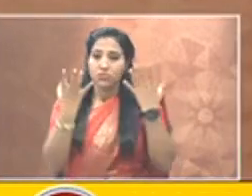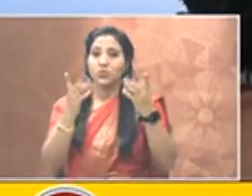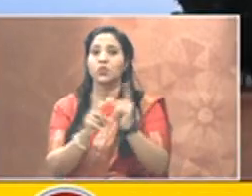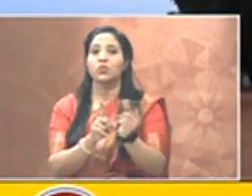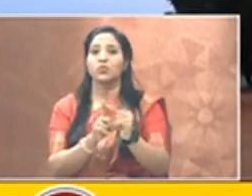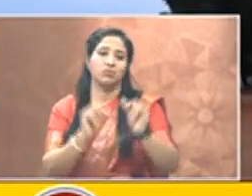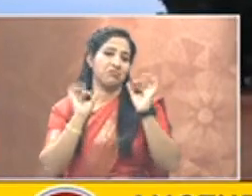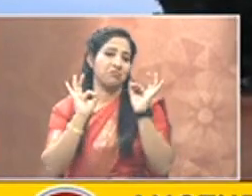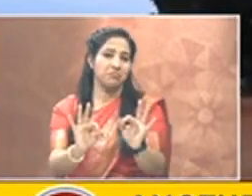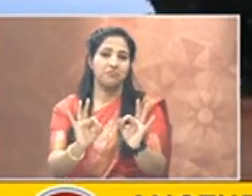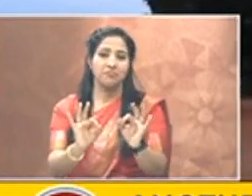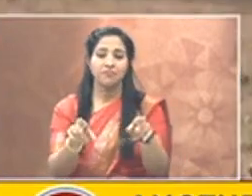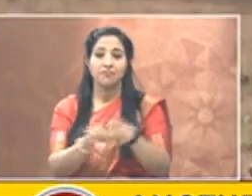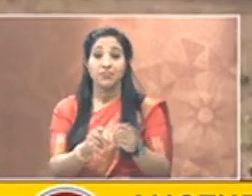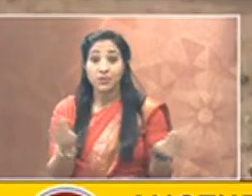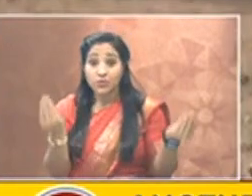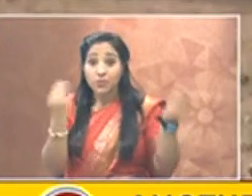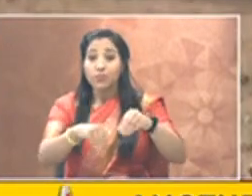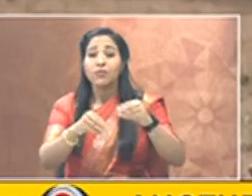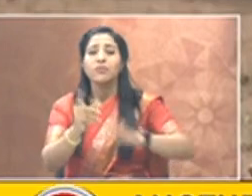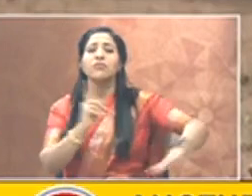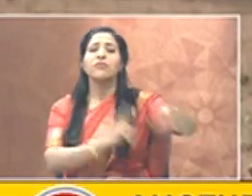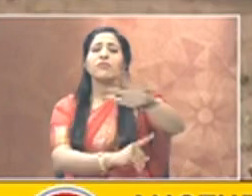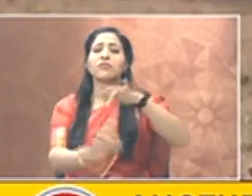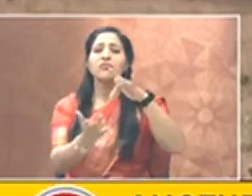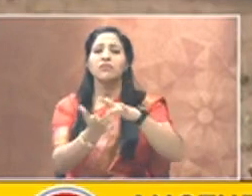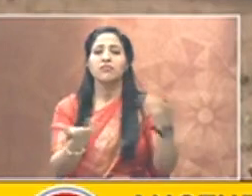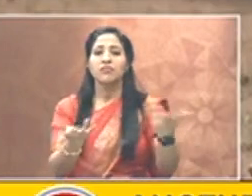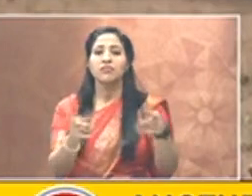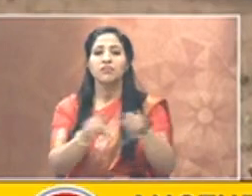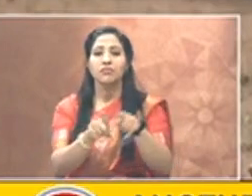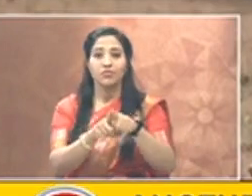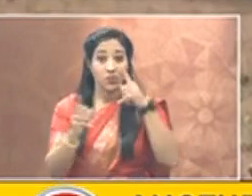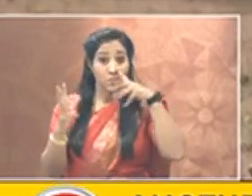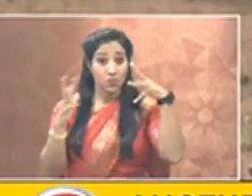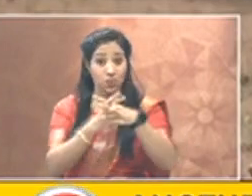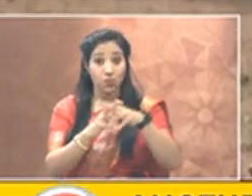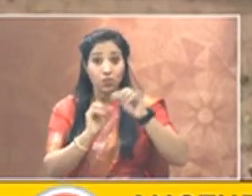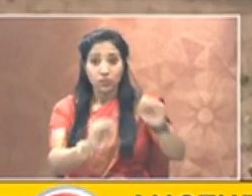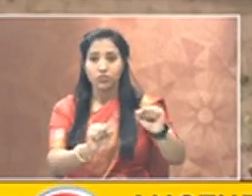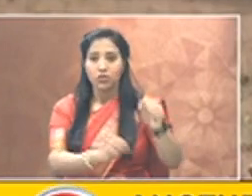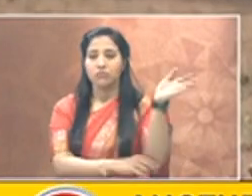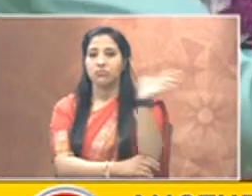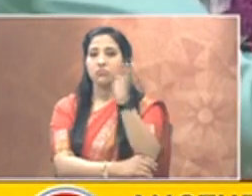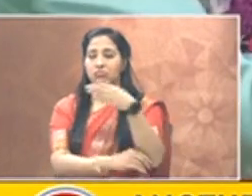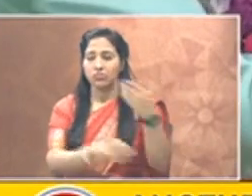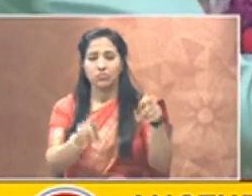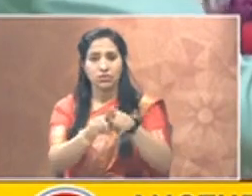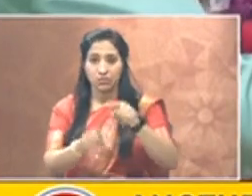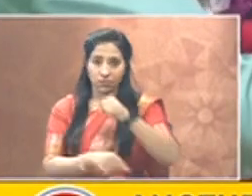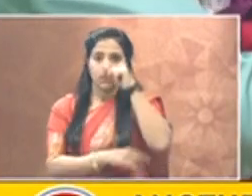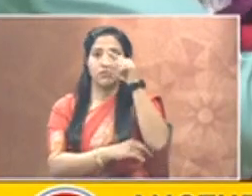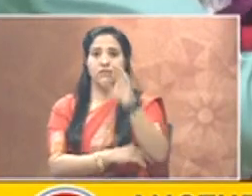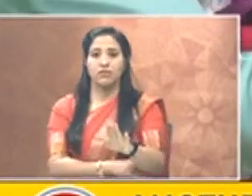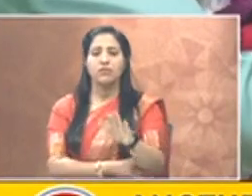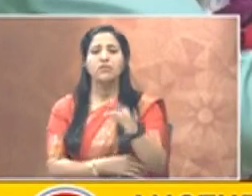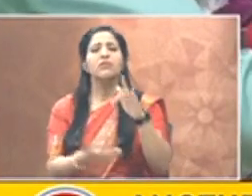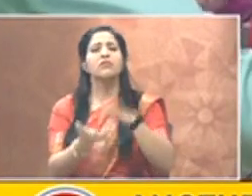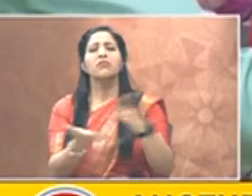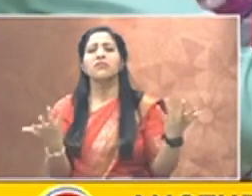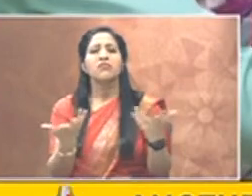है। एक और क्षेत्र है जहां महिलाओं ने अपना परचम लहराया है, वो